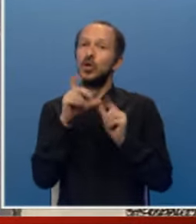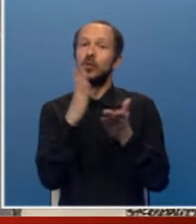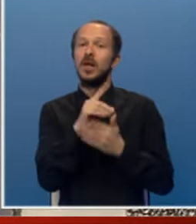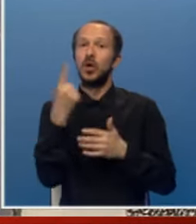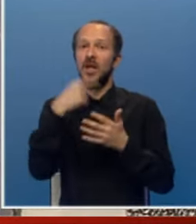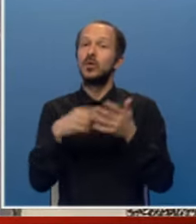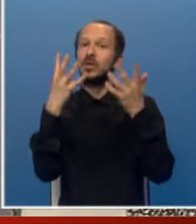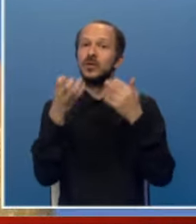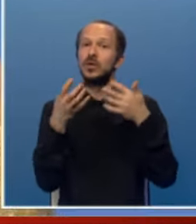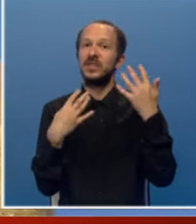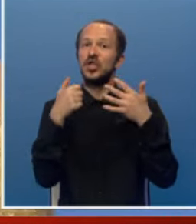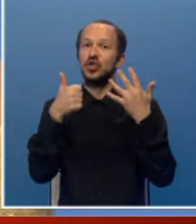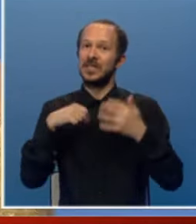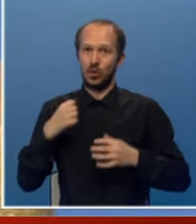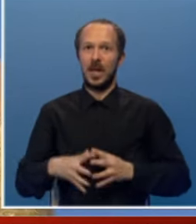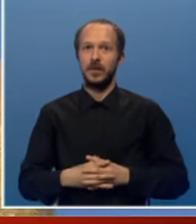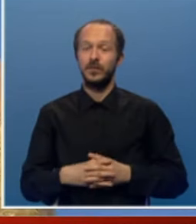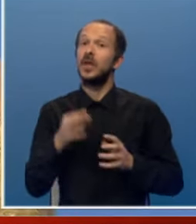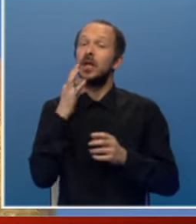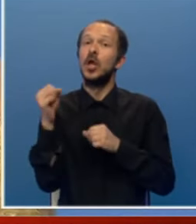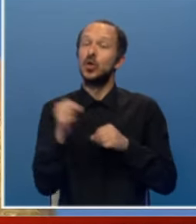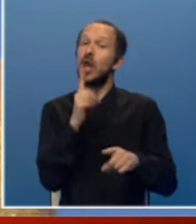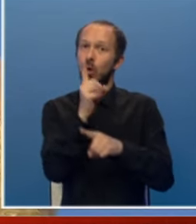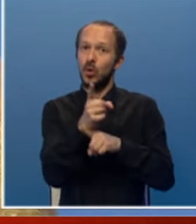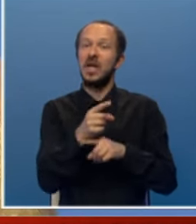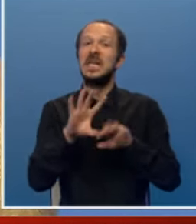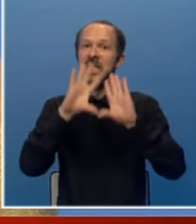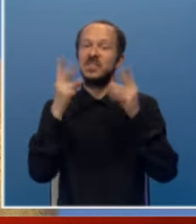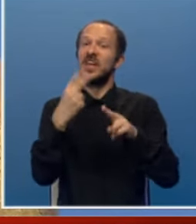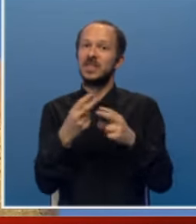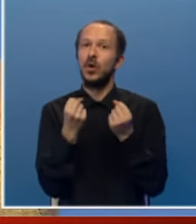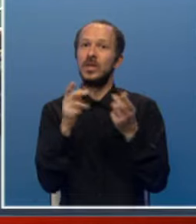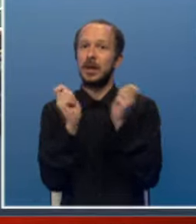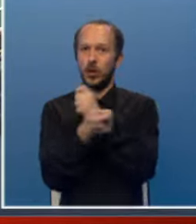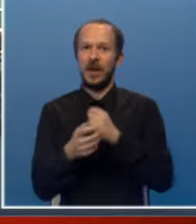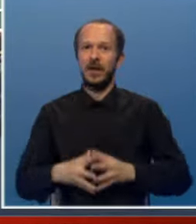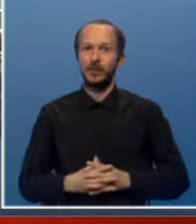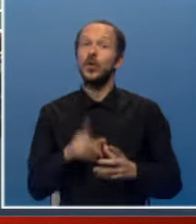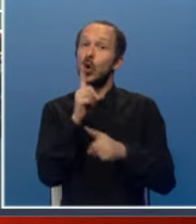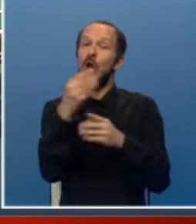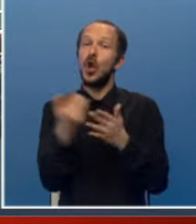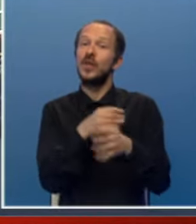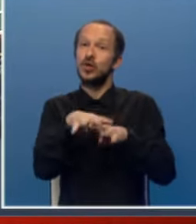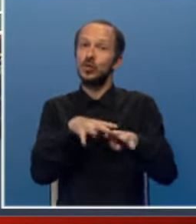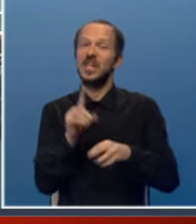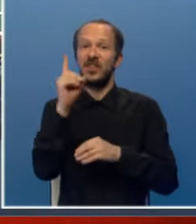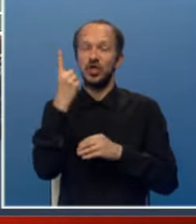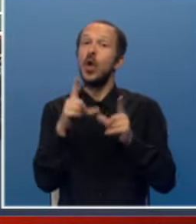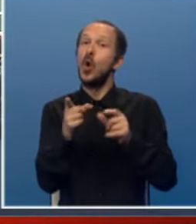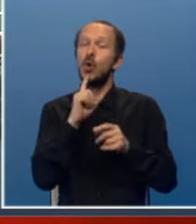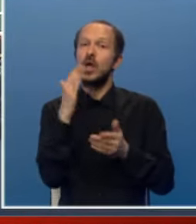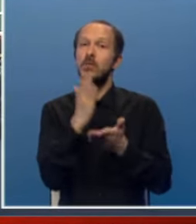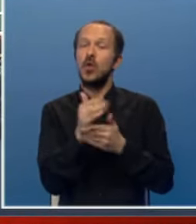do 1996. godine kada je donijeta odluka da se svi nazivi ulica promijene. Odlukom nove skupštinske većine u